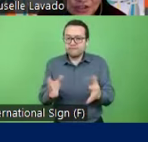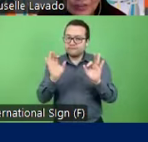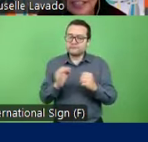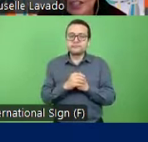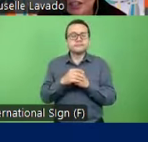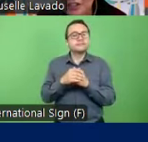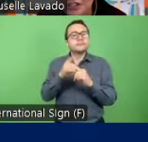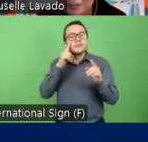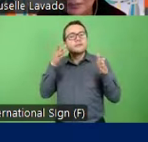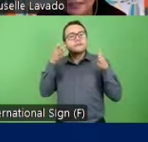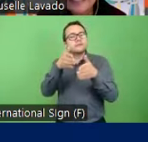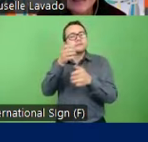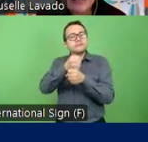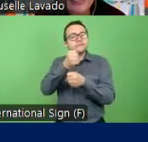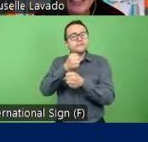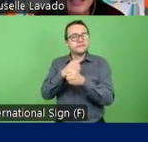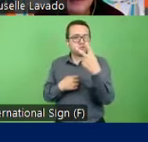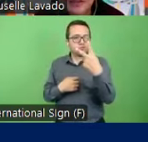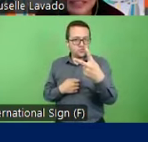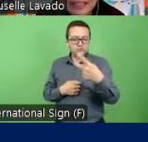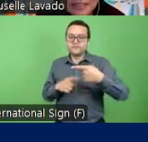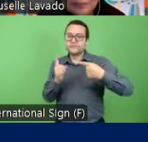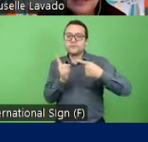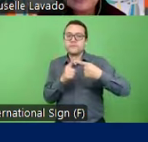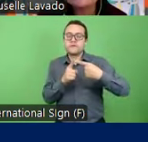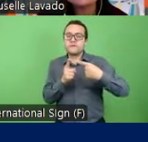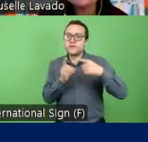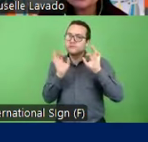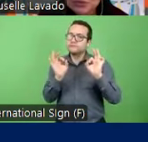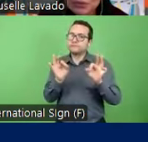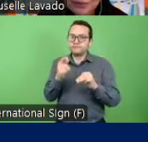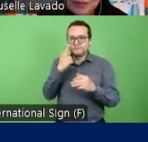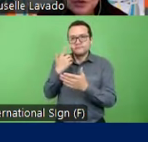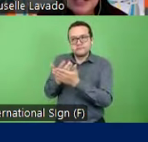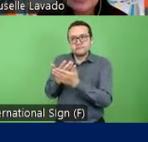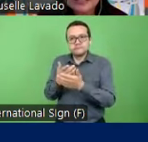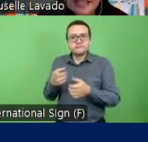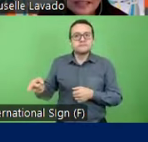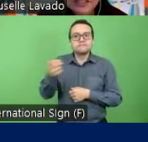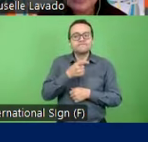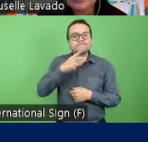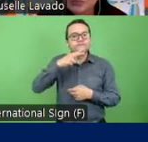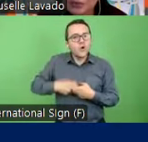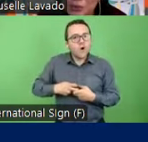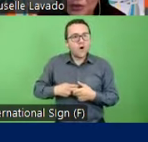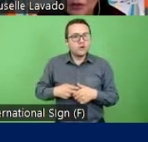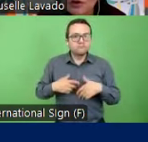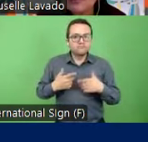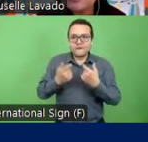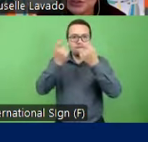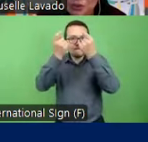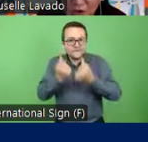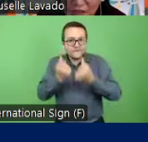en évidence le défi croissant que représentent les difficultés financières dans le domaine de la santé dans les Amériques. Et numéro